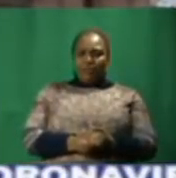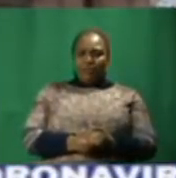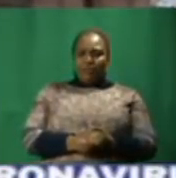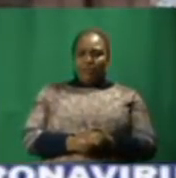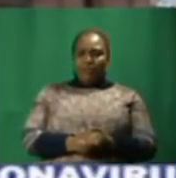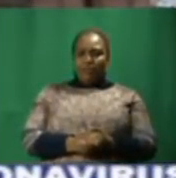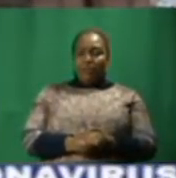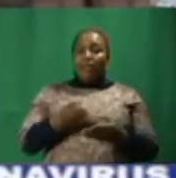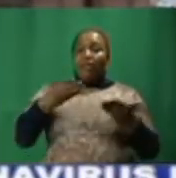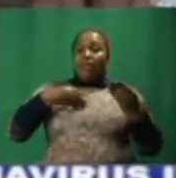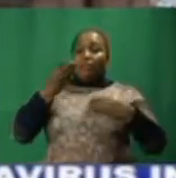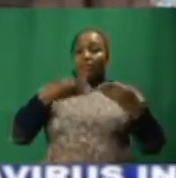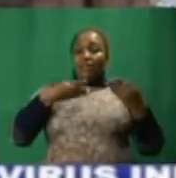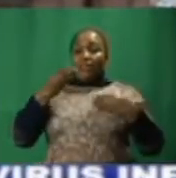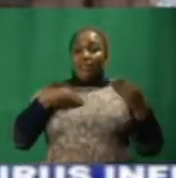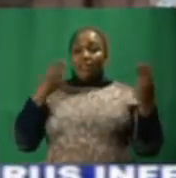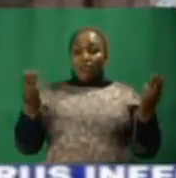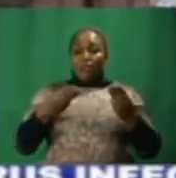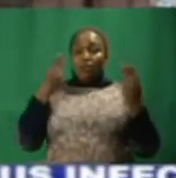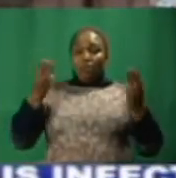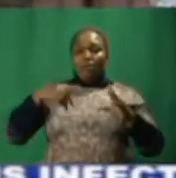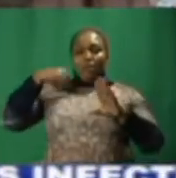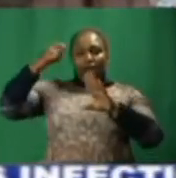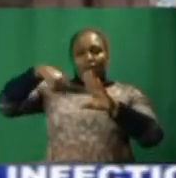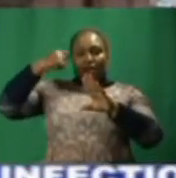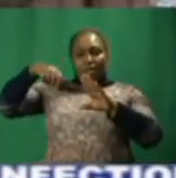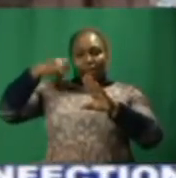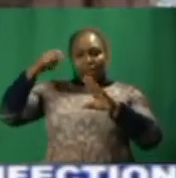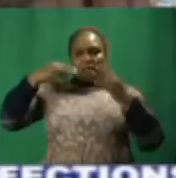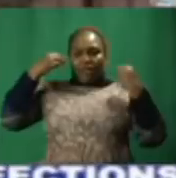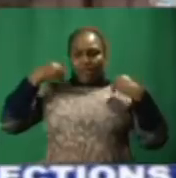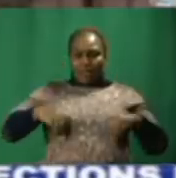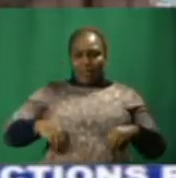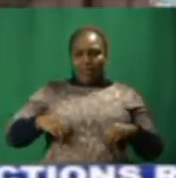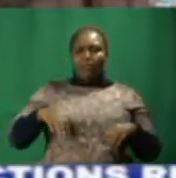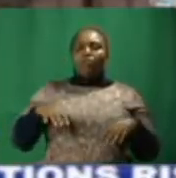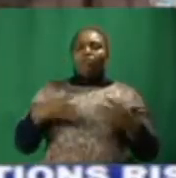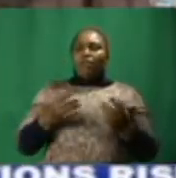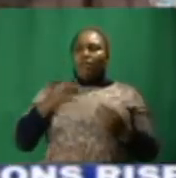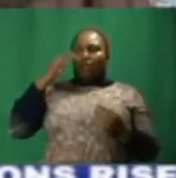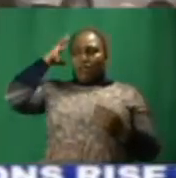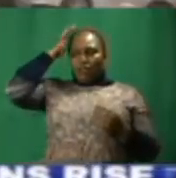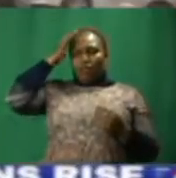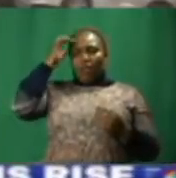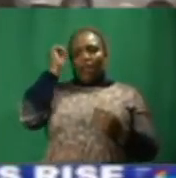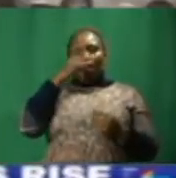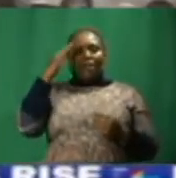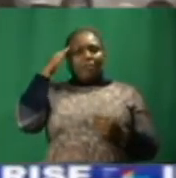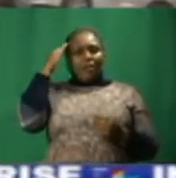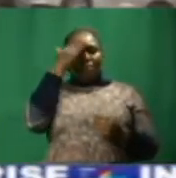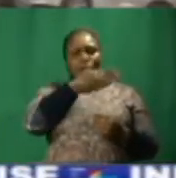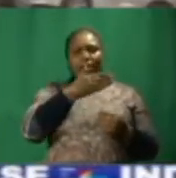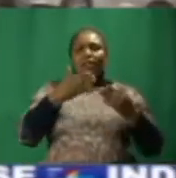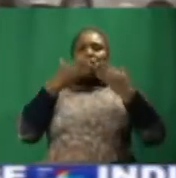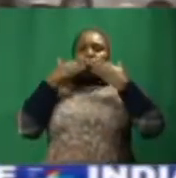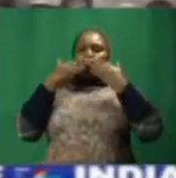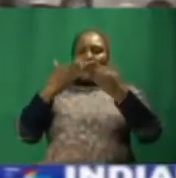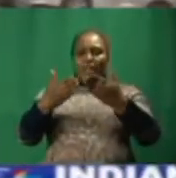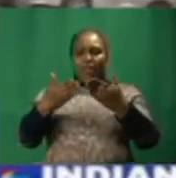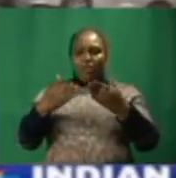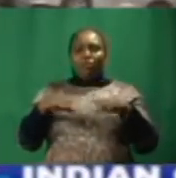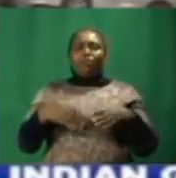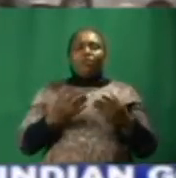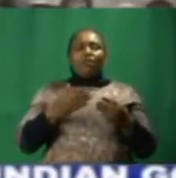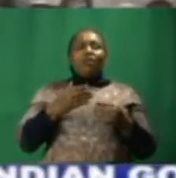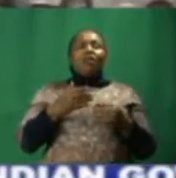Bosomabhizinisi labathungata impahla baphinze balungise tinhloko endzaweni yakamathatha ePick Band sebathumise uhulumende ngokuthi abavumele